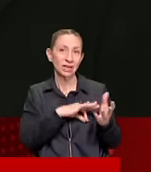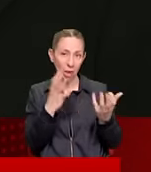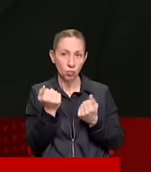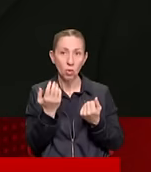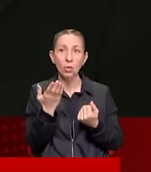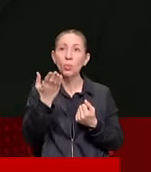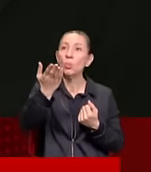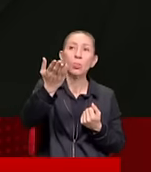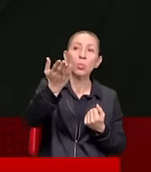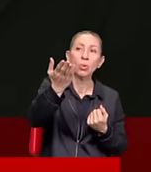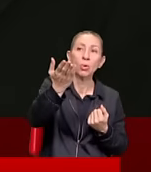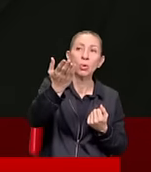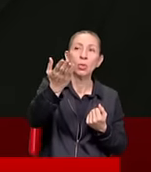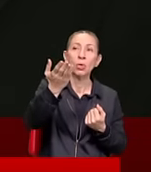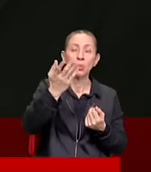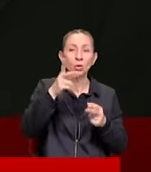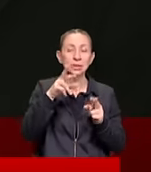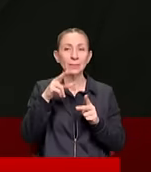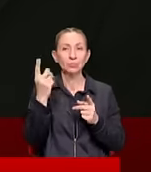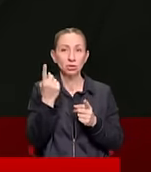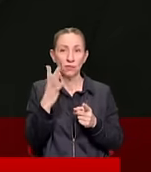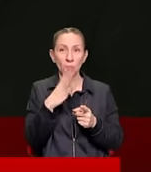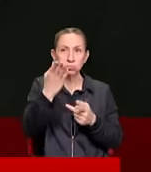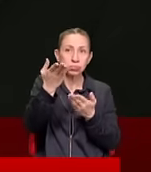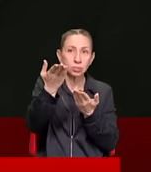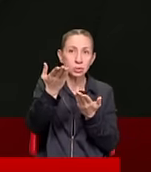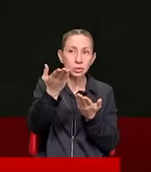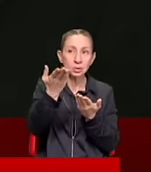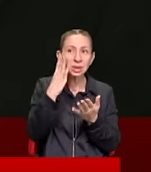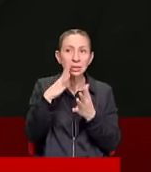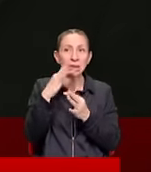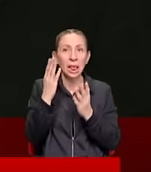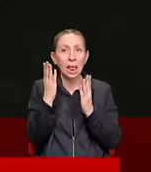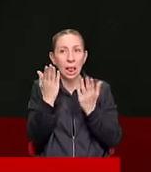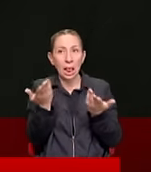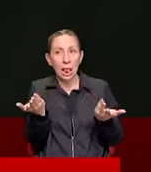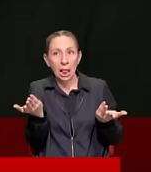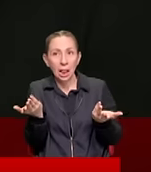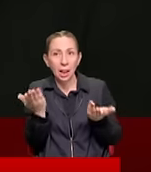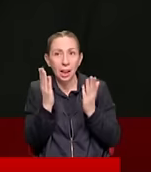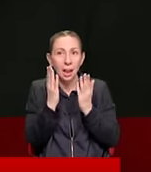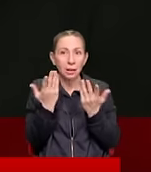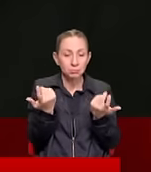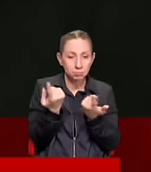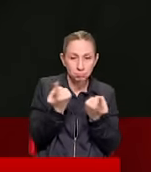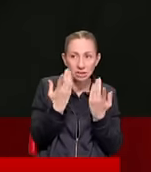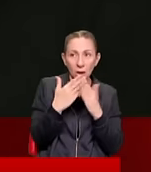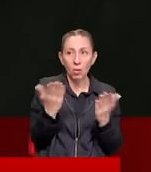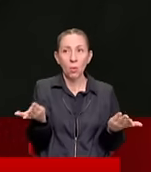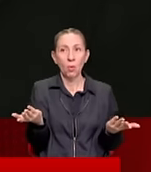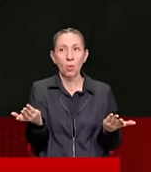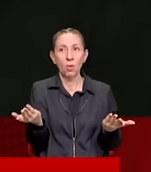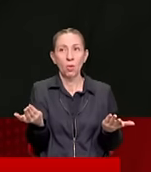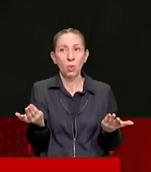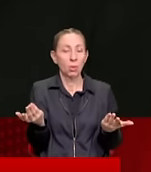faydalanıyor. Yani evet. Gitmek istiyor. Yani bunun gibi birçok şey var ama buraya insanların pek de böyle bir gidecek şeyini göremedim